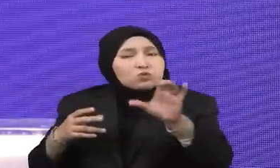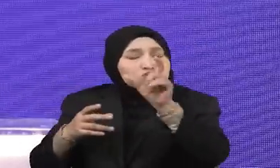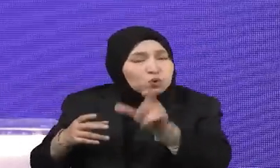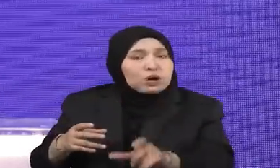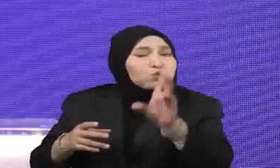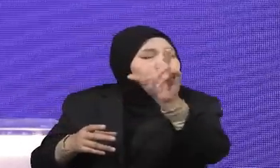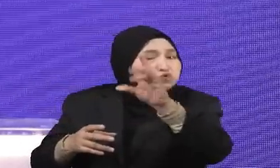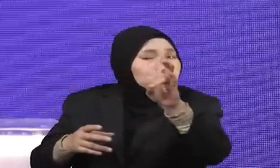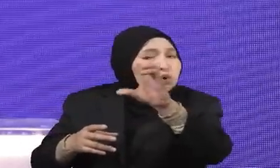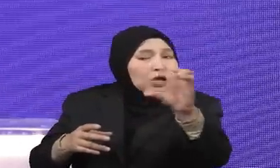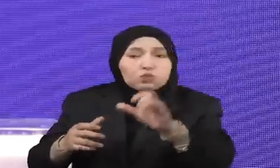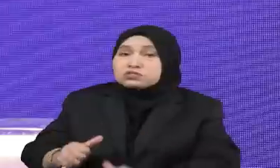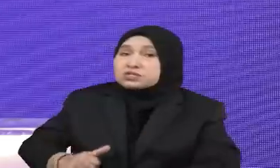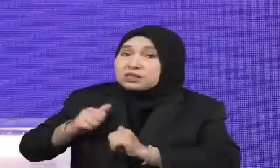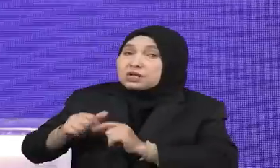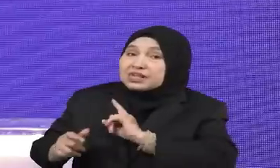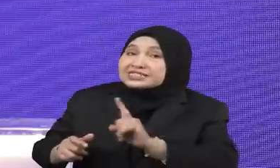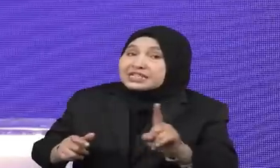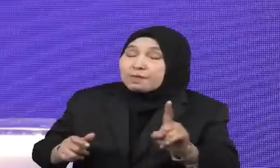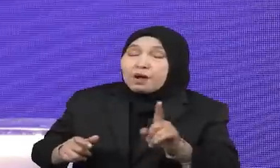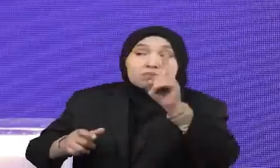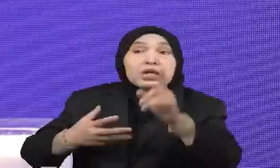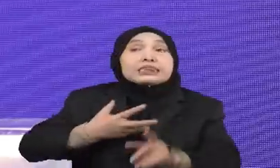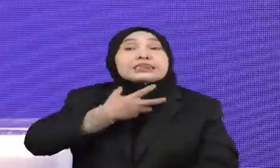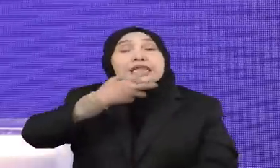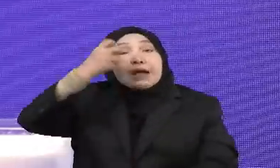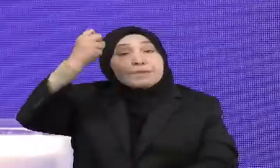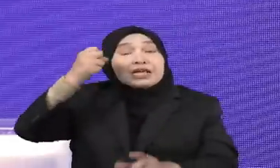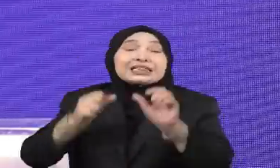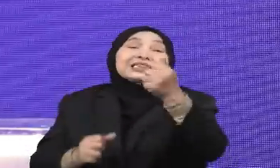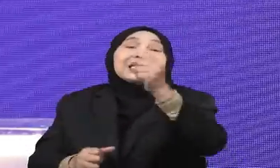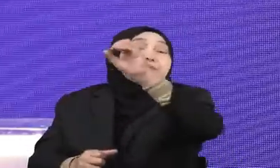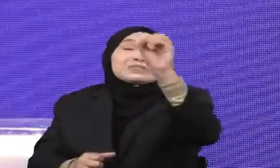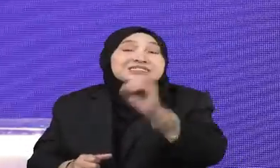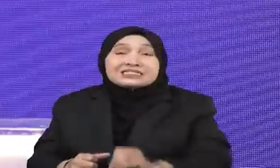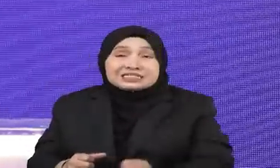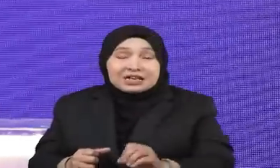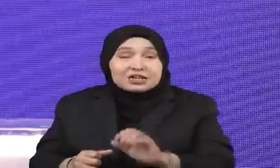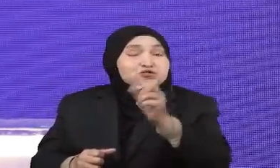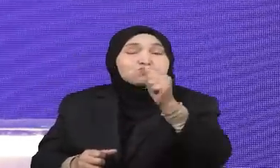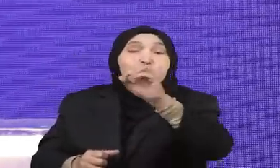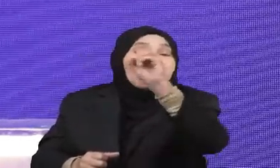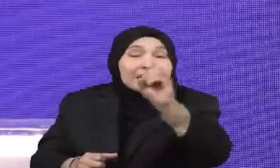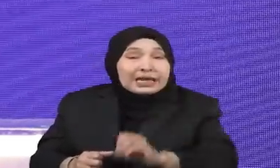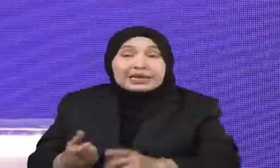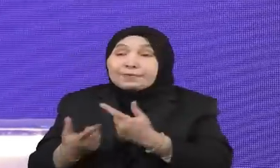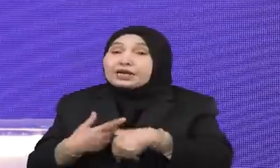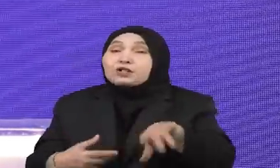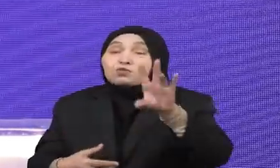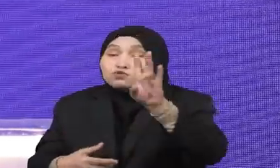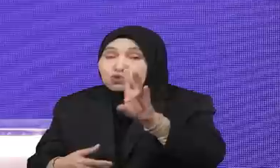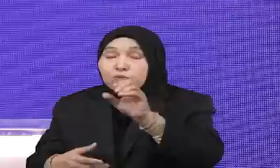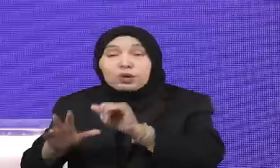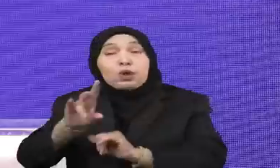700 orang tentu muslim Allah naambi dan persen lebih uang itulah ya 1070 orang itu 75